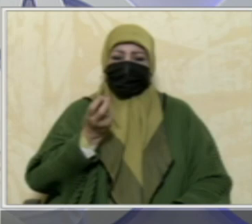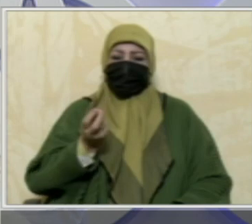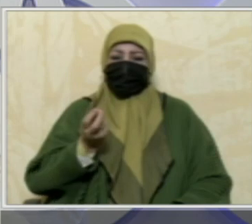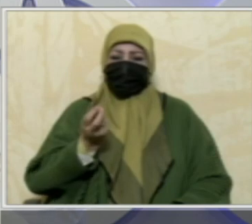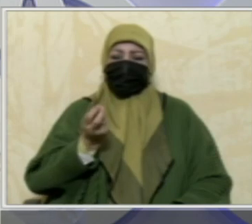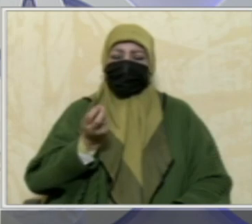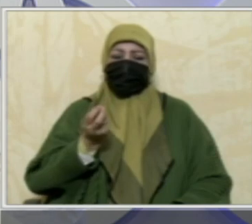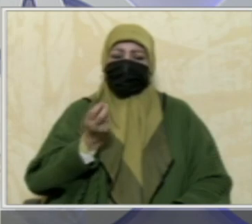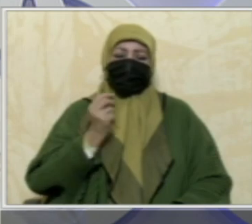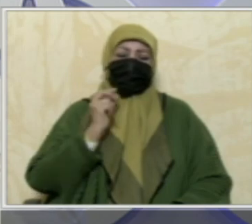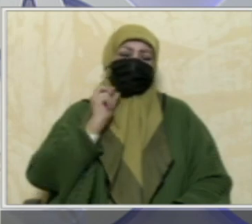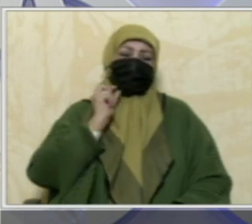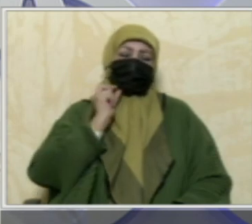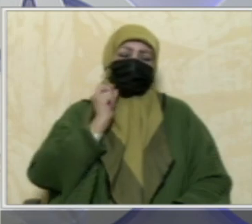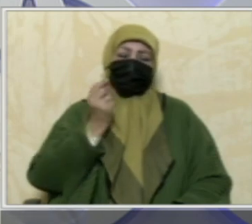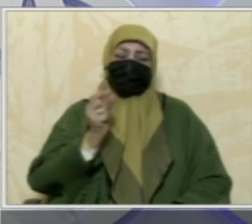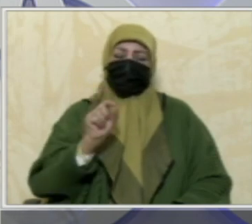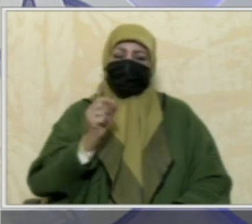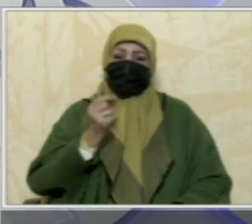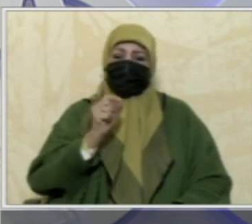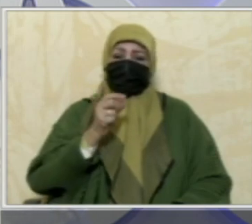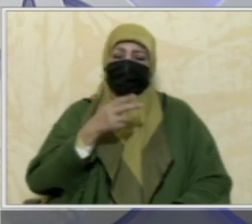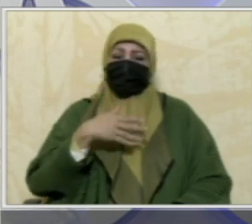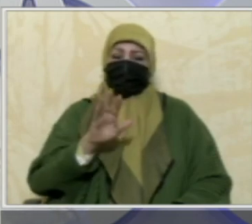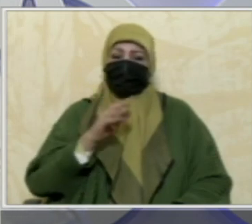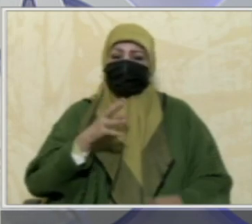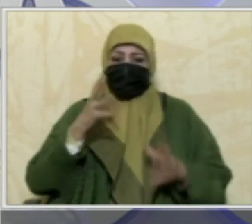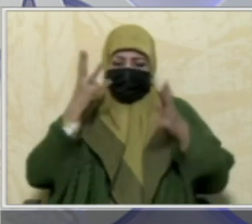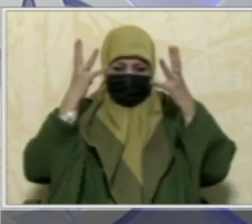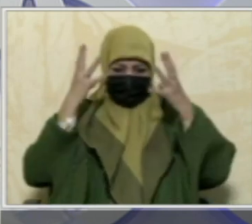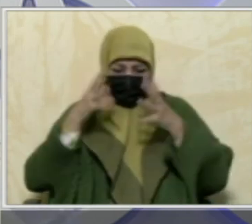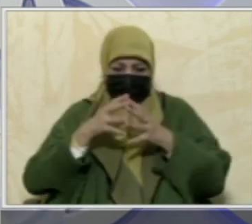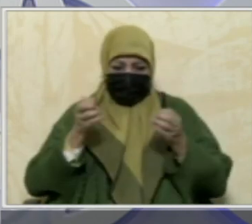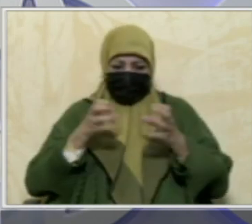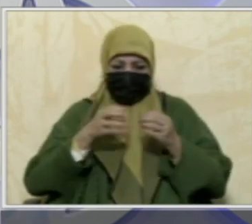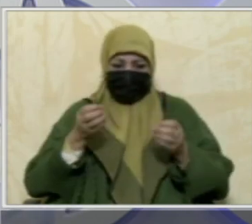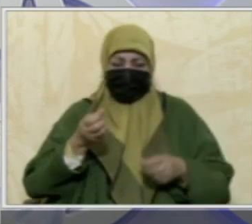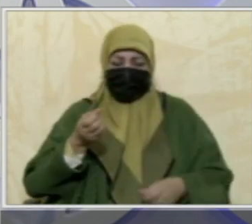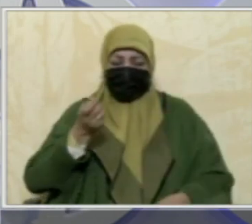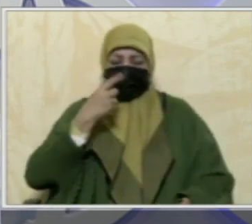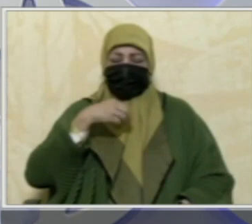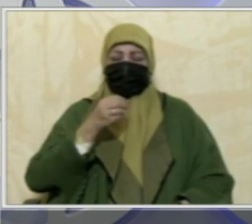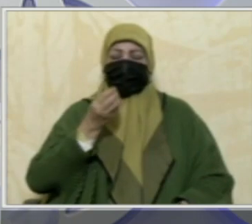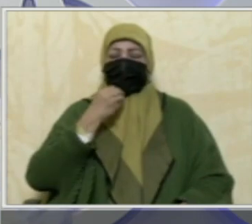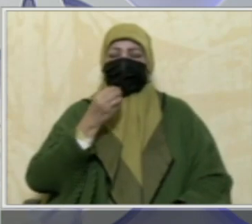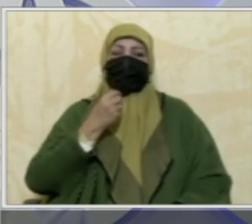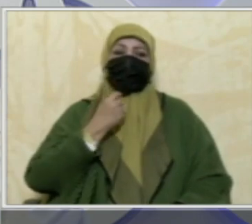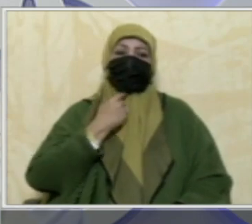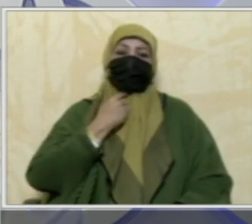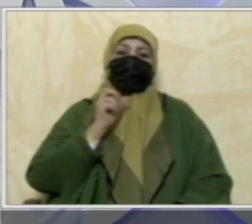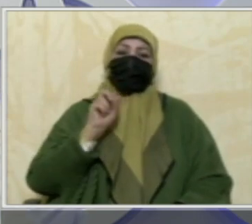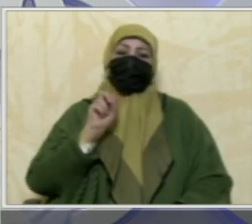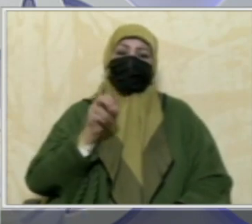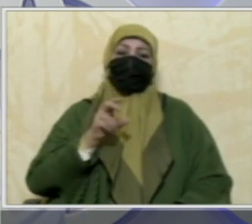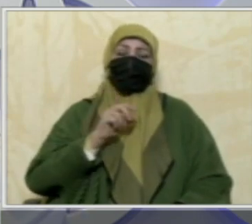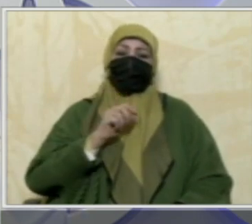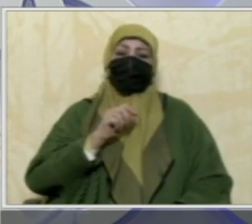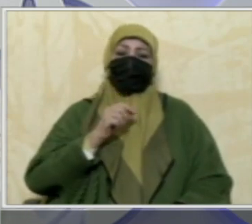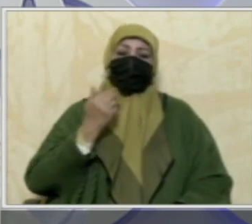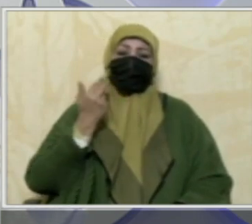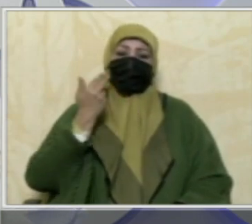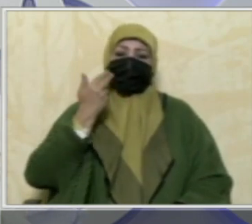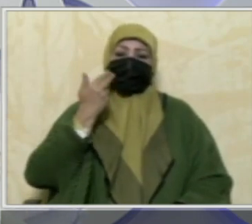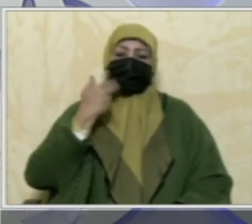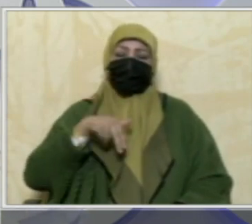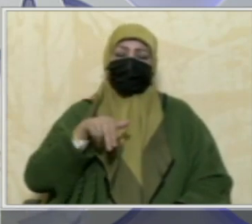لا تجزئ في حاله واحده وهي اذا كان فتحت فتحا جرحها الانسان جرح